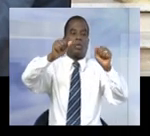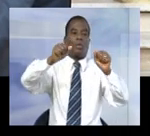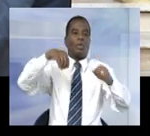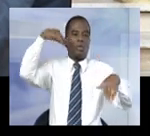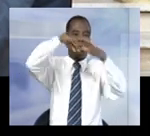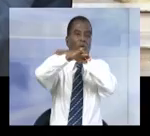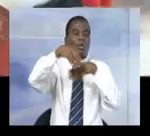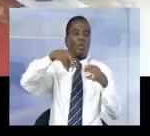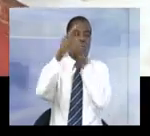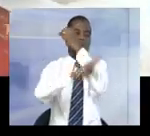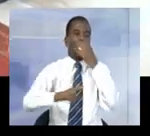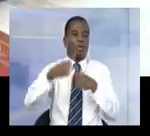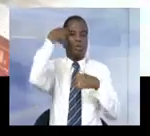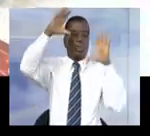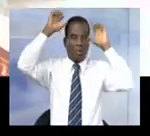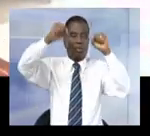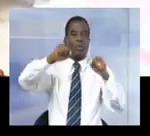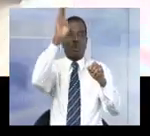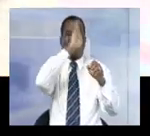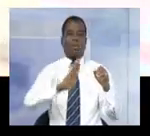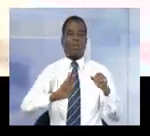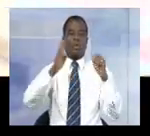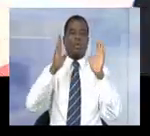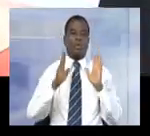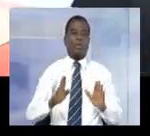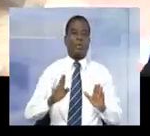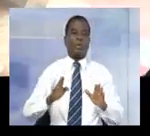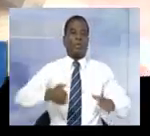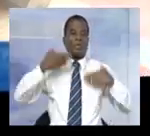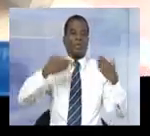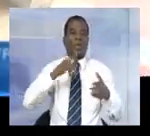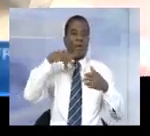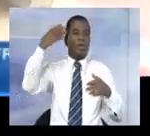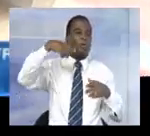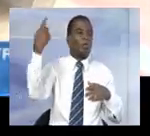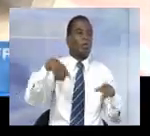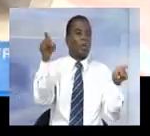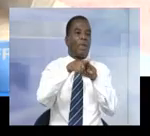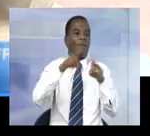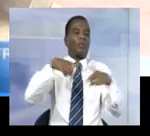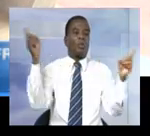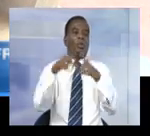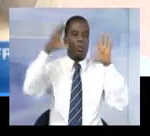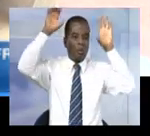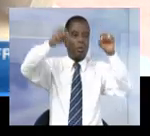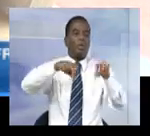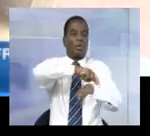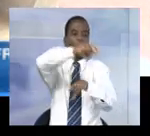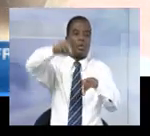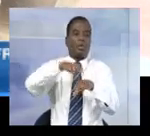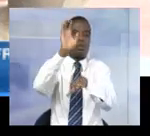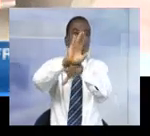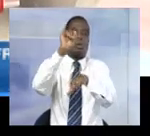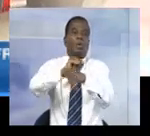l'intégration régionale. Pour le président béninois, Boni Yayi, le plaisir sera toujours le même de rencontrer le président de la République de